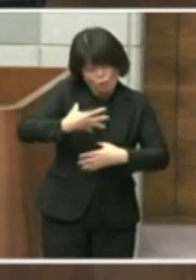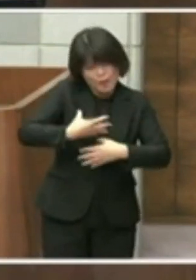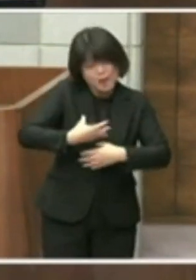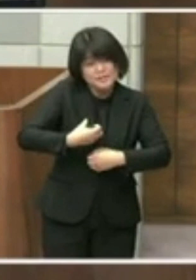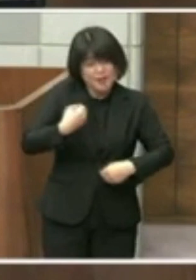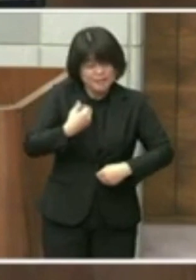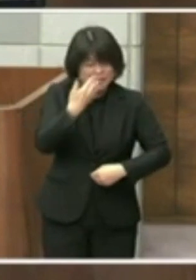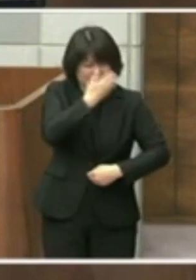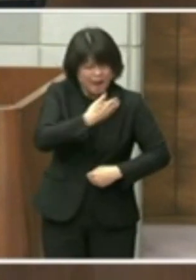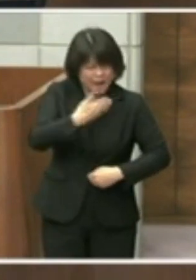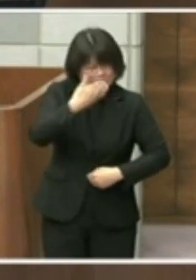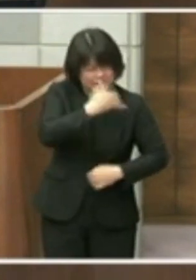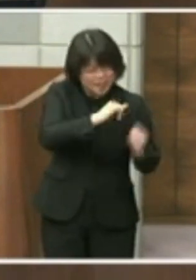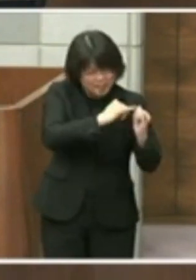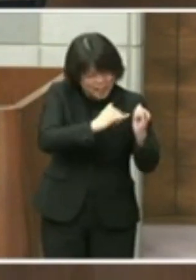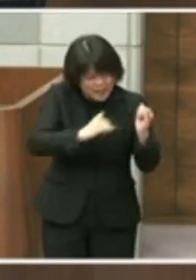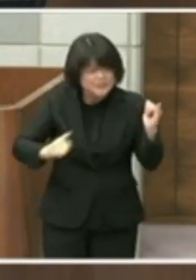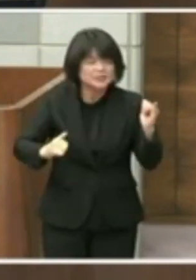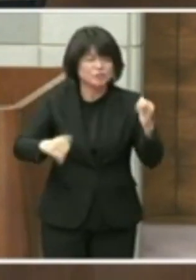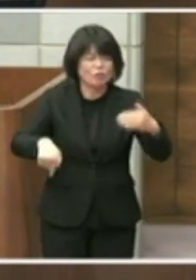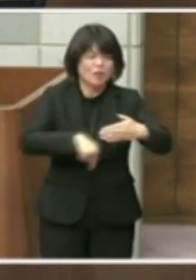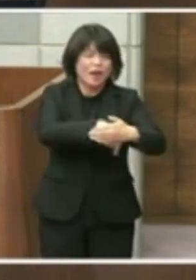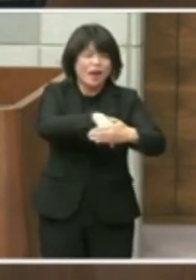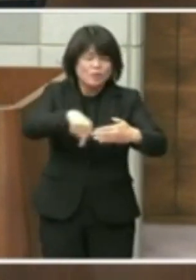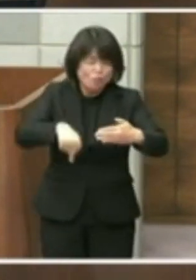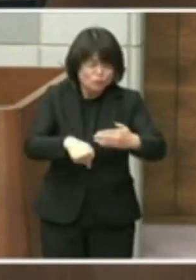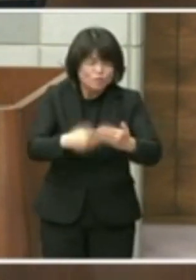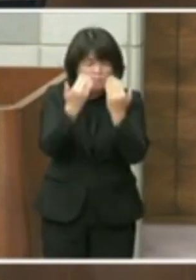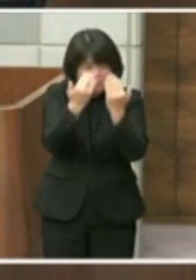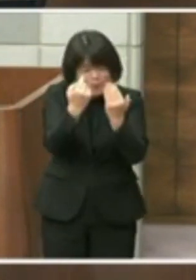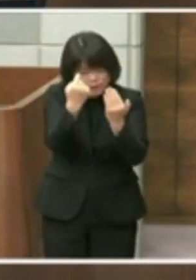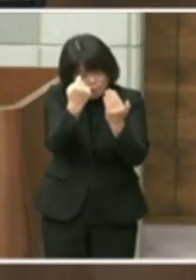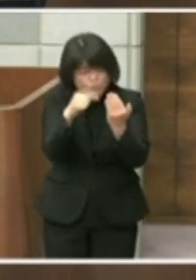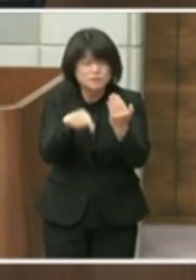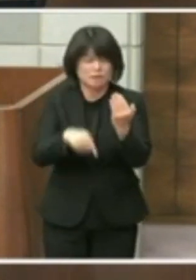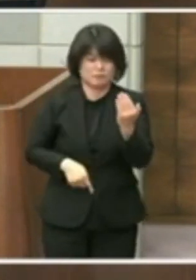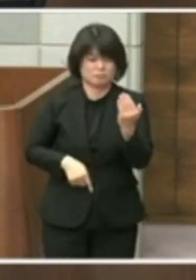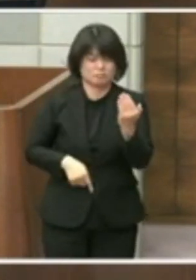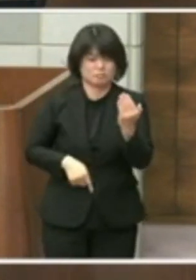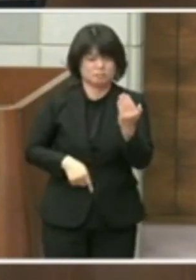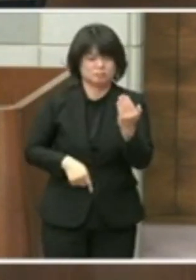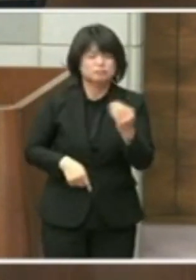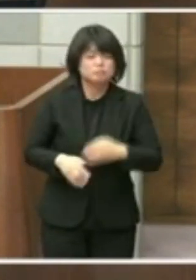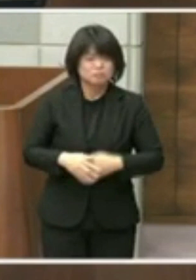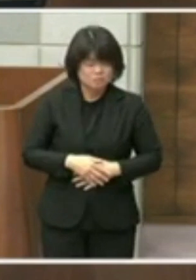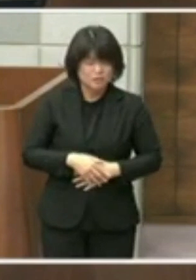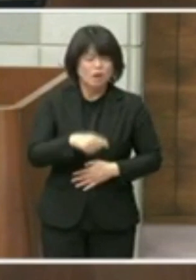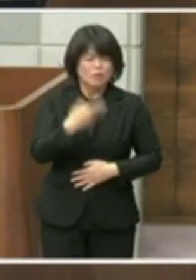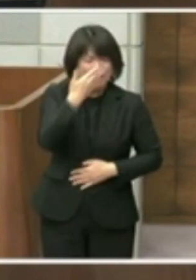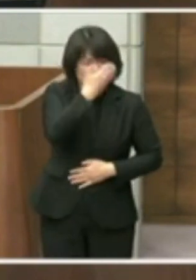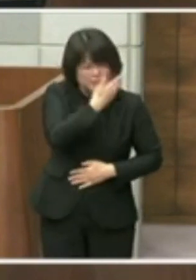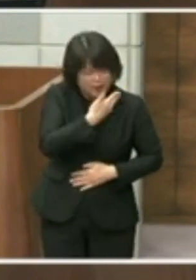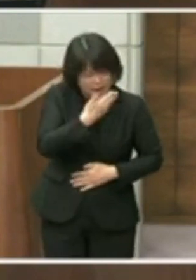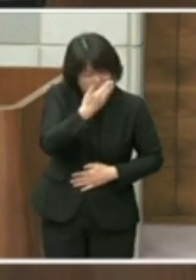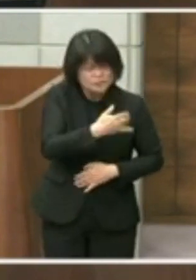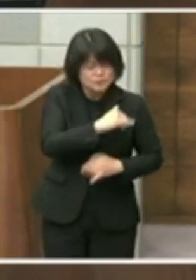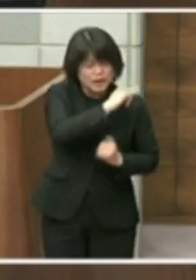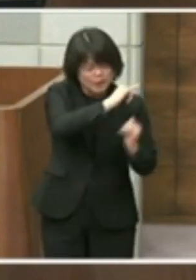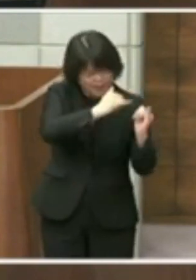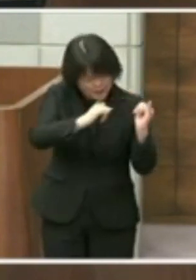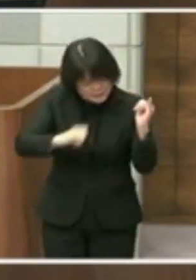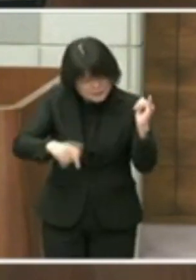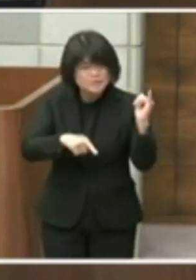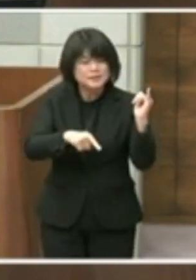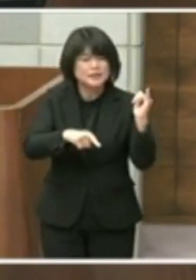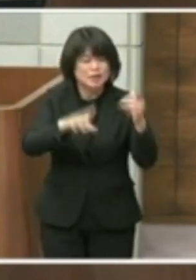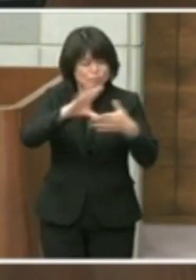貴重な教材としても活用されてきました。紛れもなく重要な歴史的文